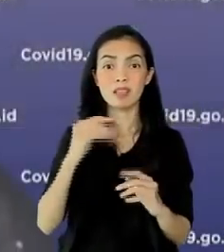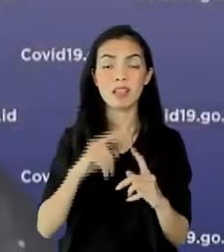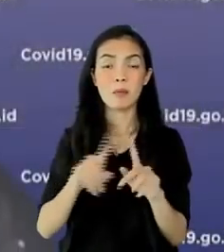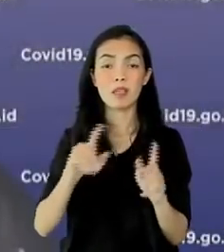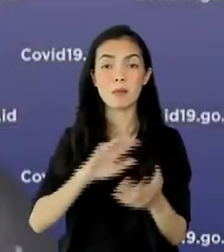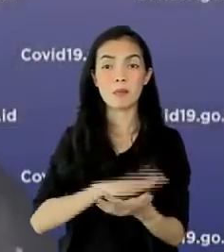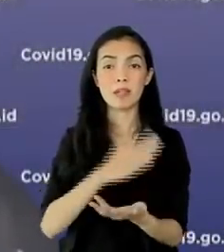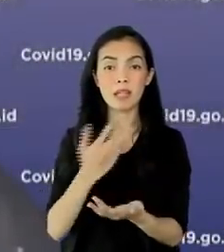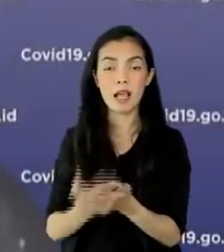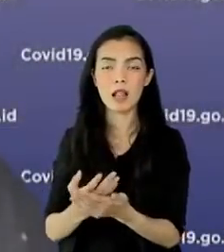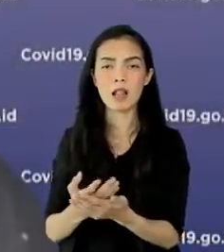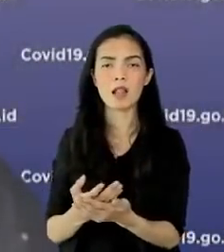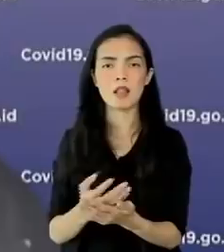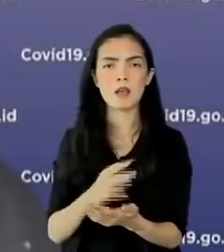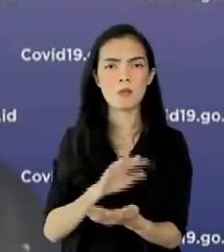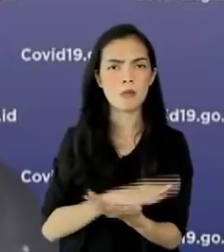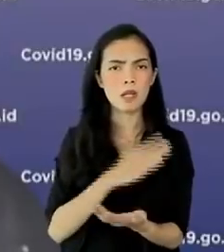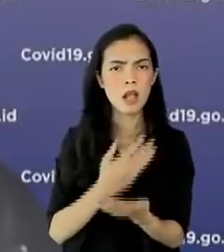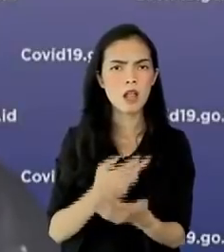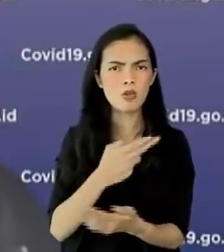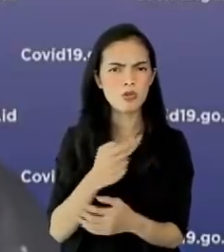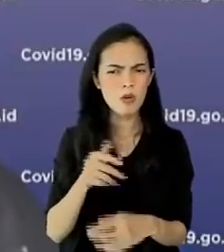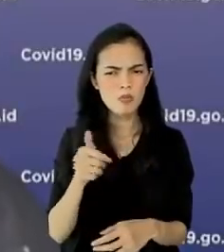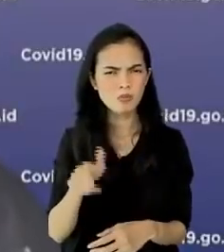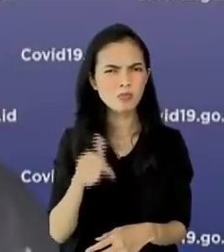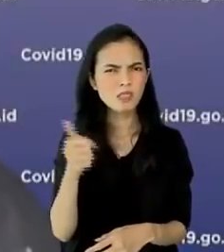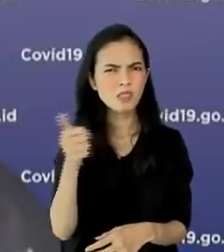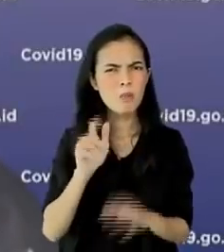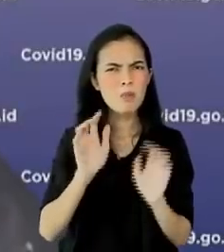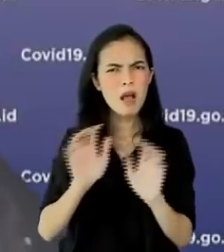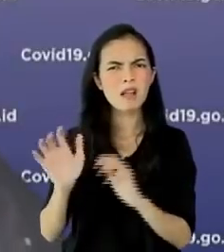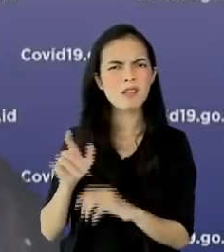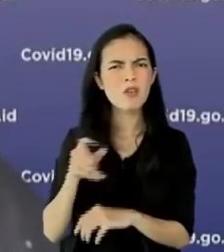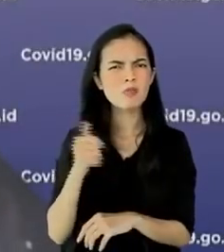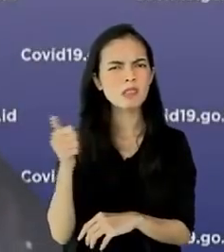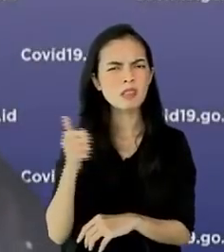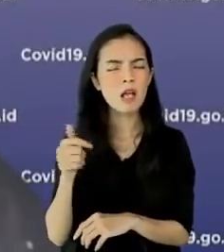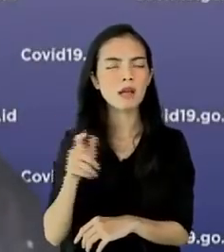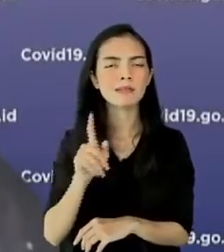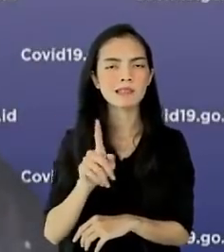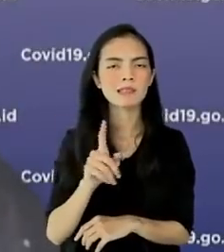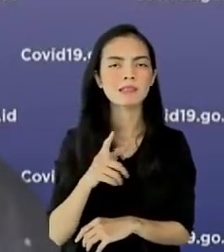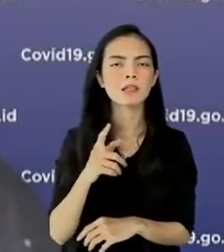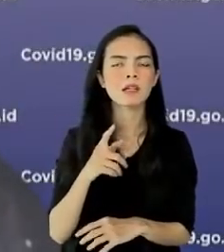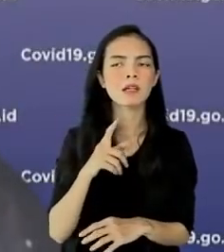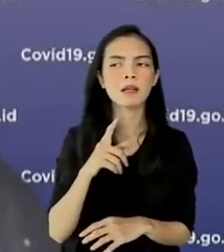tapi angka kematian kan itu yang disorot ya. Kenapa angka kematian di Indonesia masih lebih tinggi?